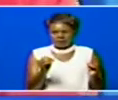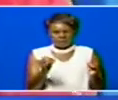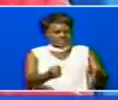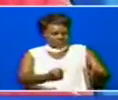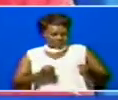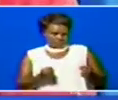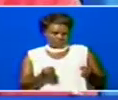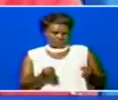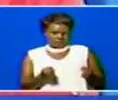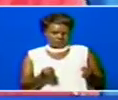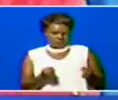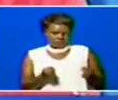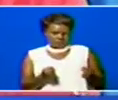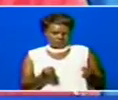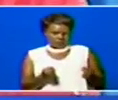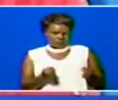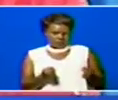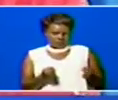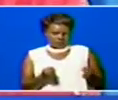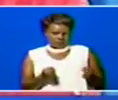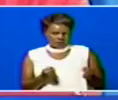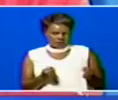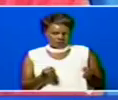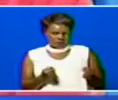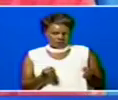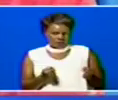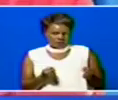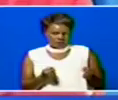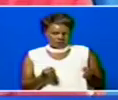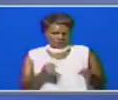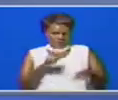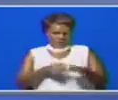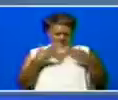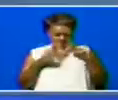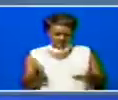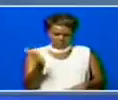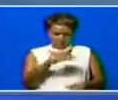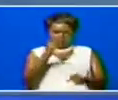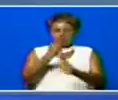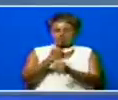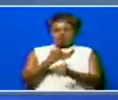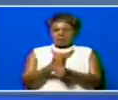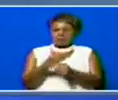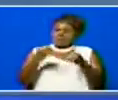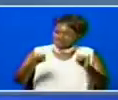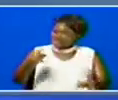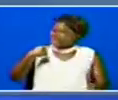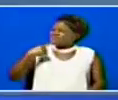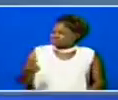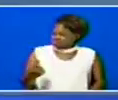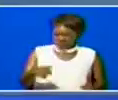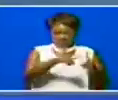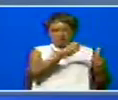tu anakunajisi. Na anapomaliza anarudi job anakuambia ukijaribu kusema